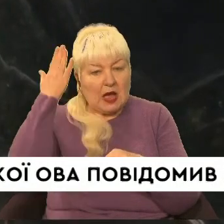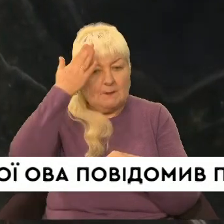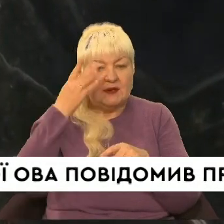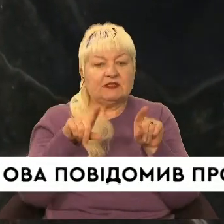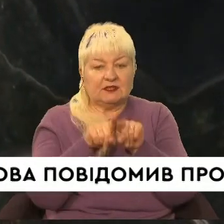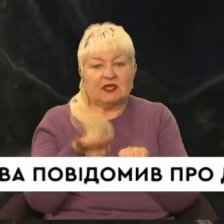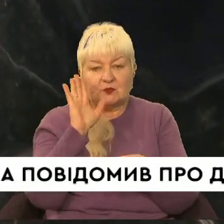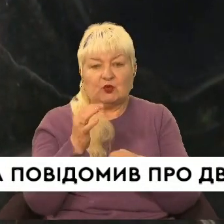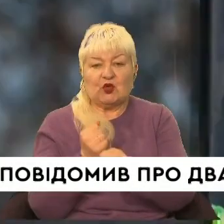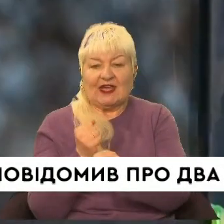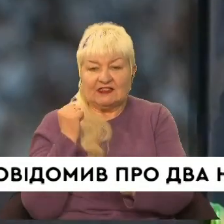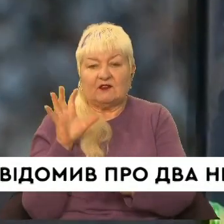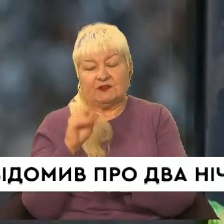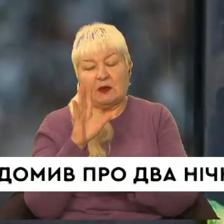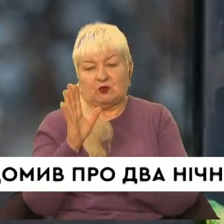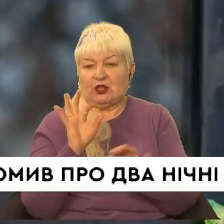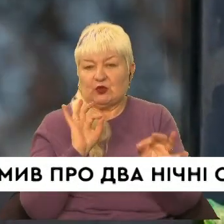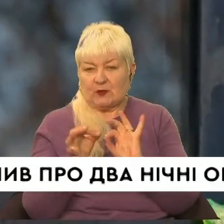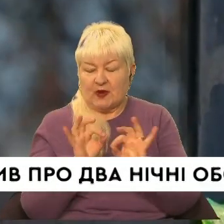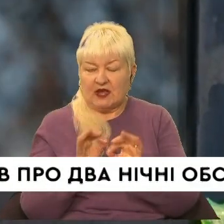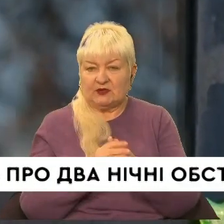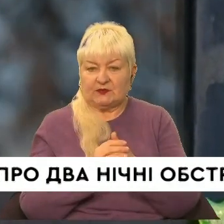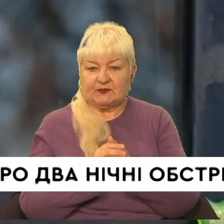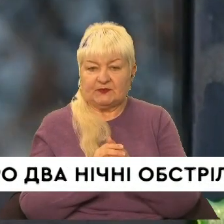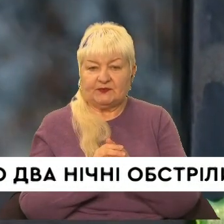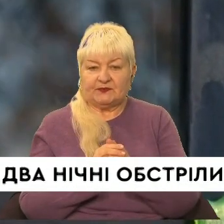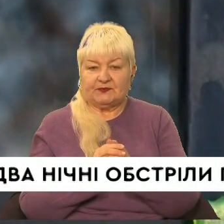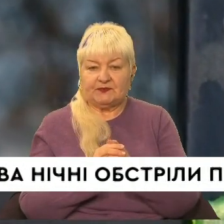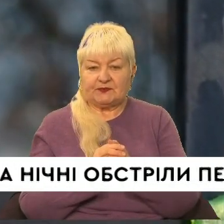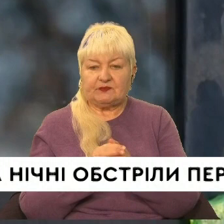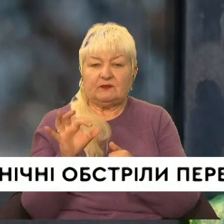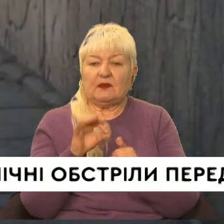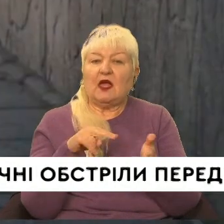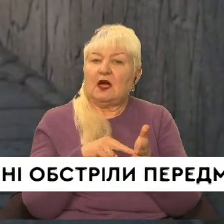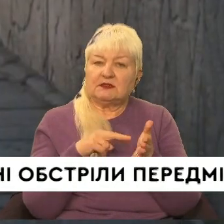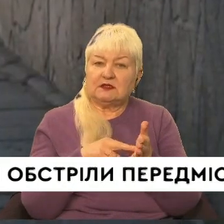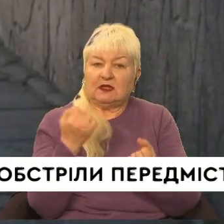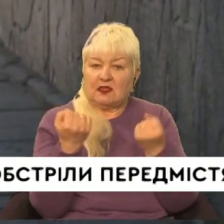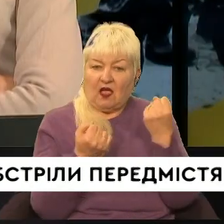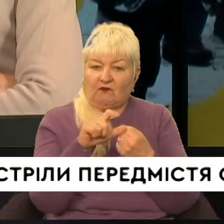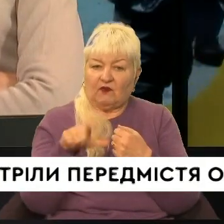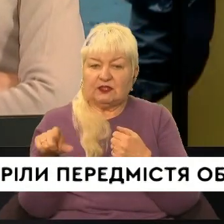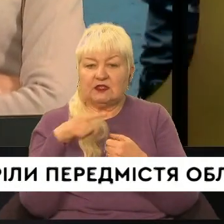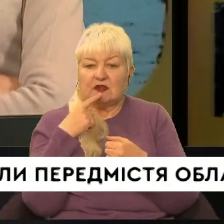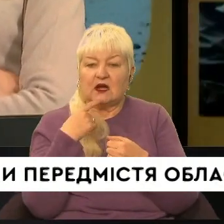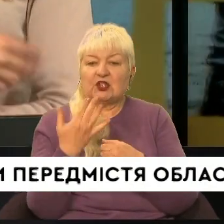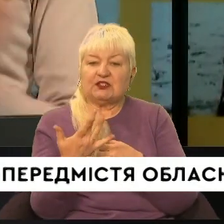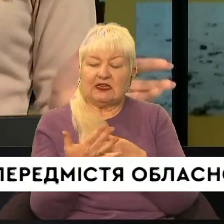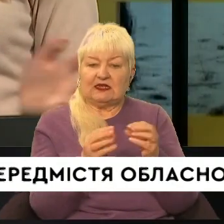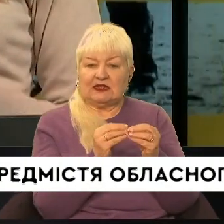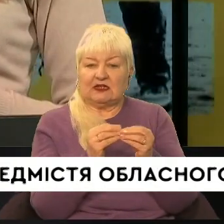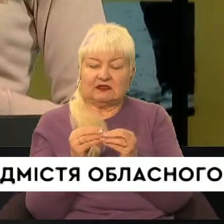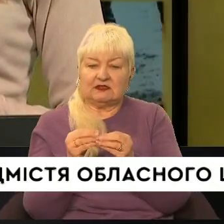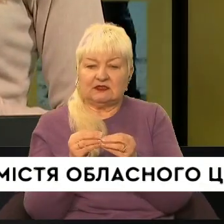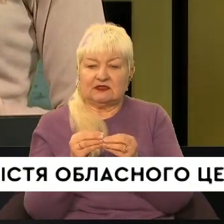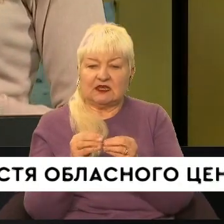і все буде нормально. Ну, а щодо цін? Водії кажуть, що десь на кілька десят копійок,